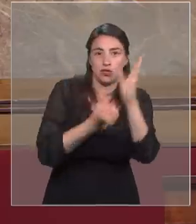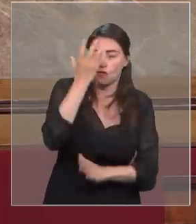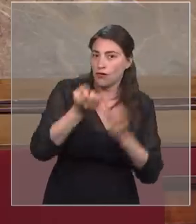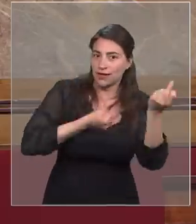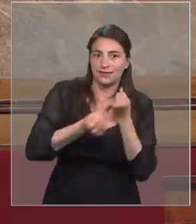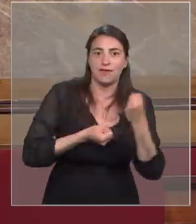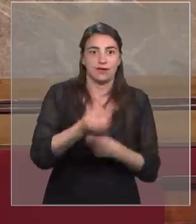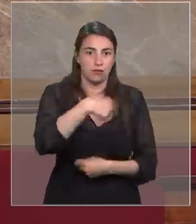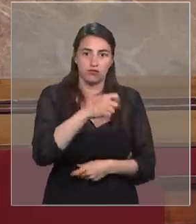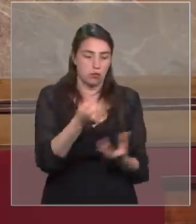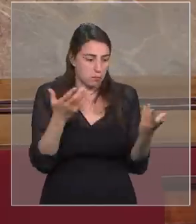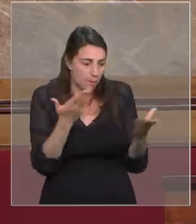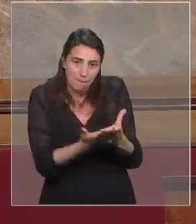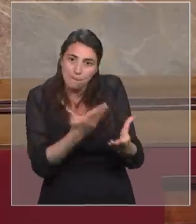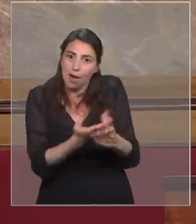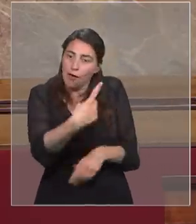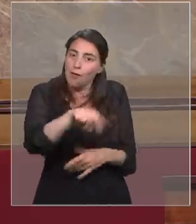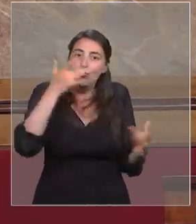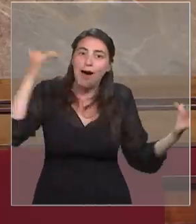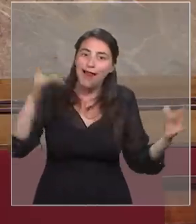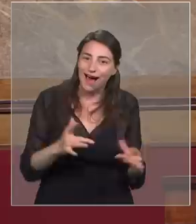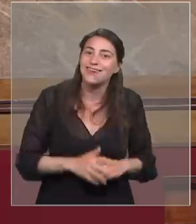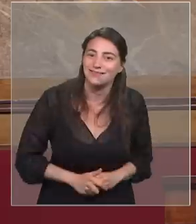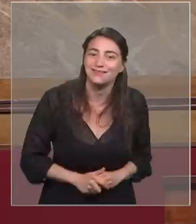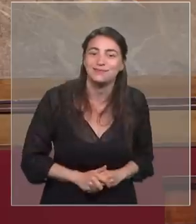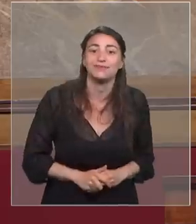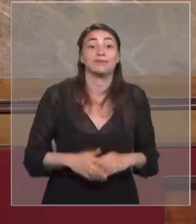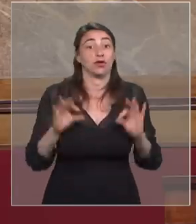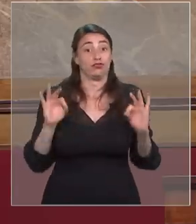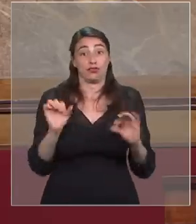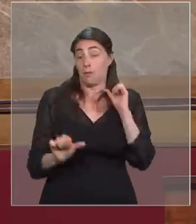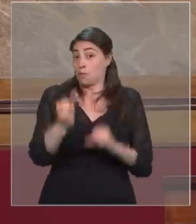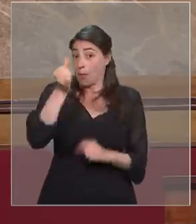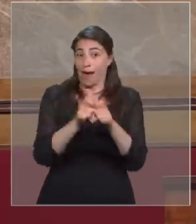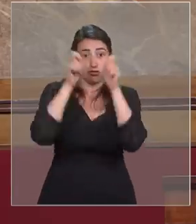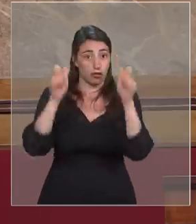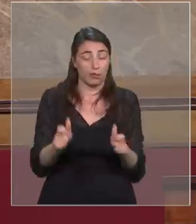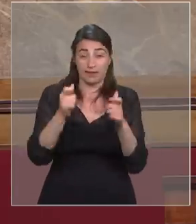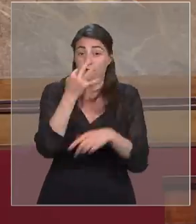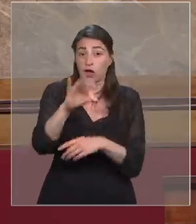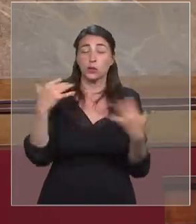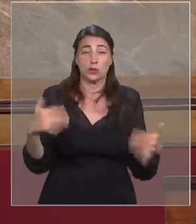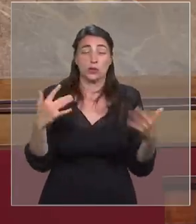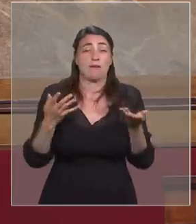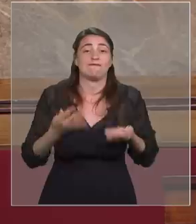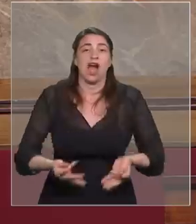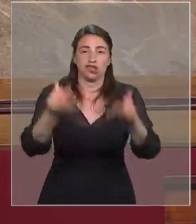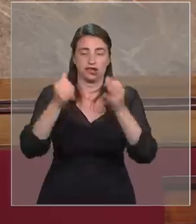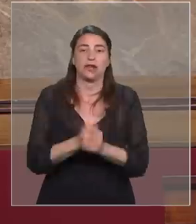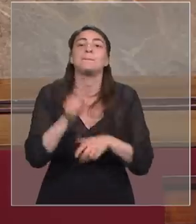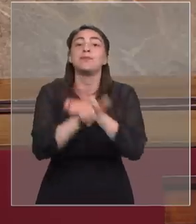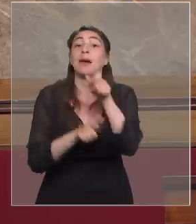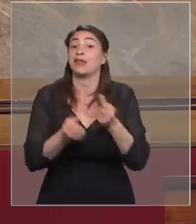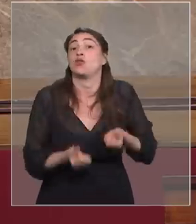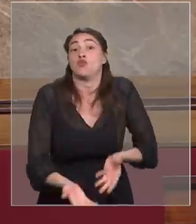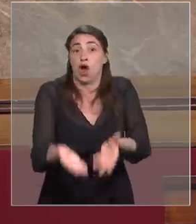agilité. Cependant, malgré ces actions, la première entreprise de France reste fragile. Dans ma circonscription de Loir-et-Cher, les boulangers continuent